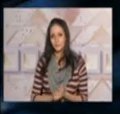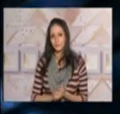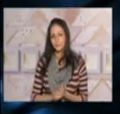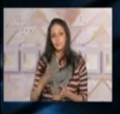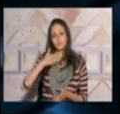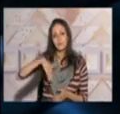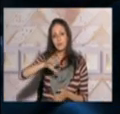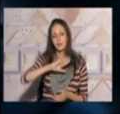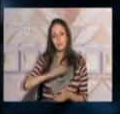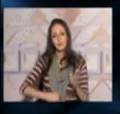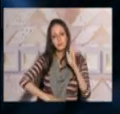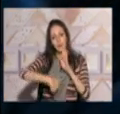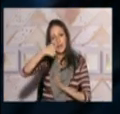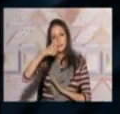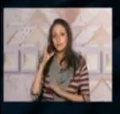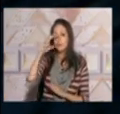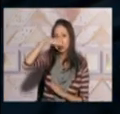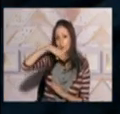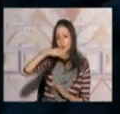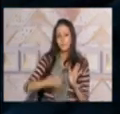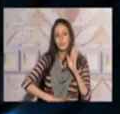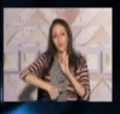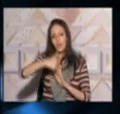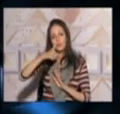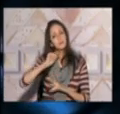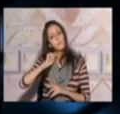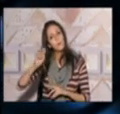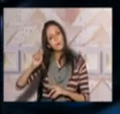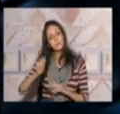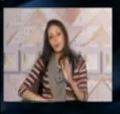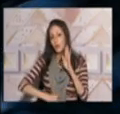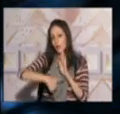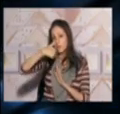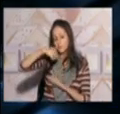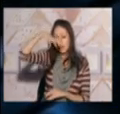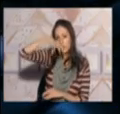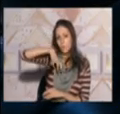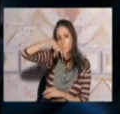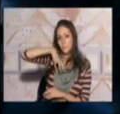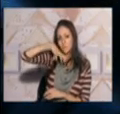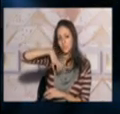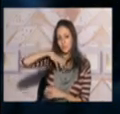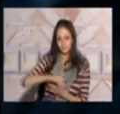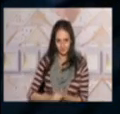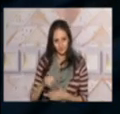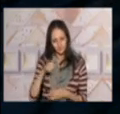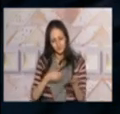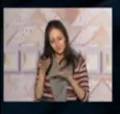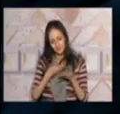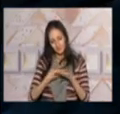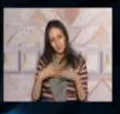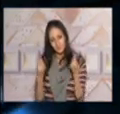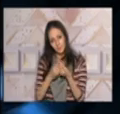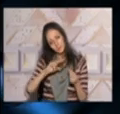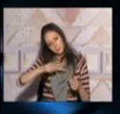قريه، أفضل مدينة. مدينة، أفضل مركز، أفضل حي. هايل. فإحنا بن بن بن بنتعامل مع مختلف مستويات مركز